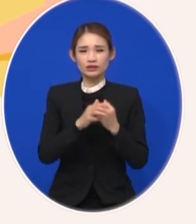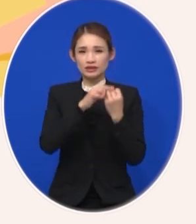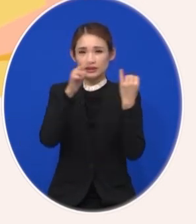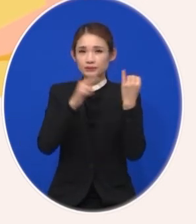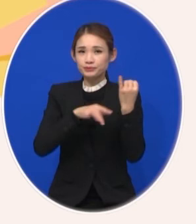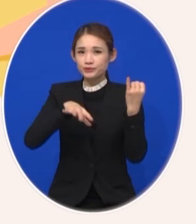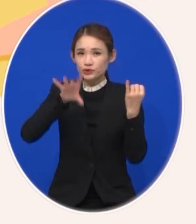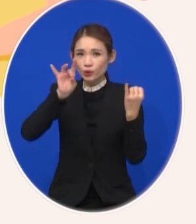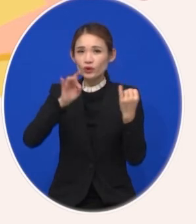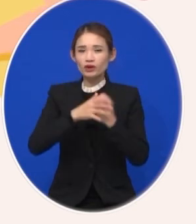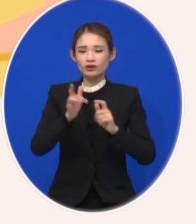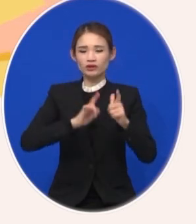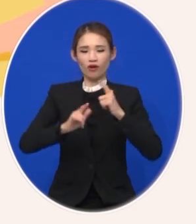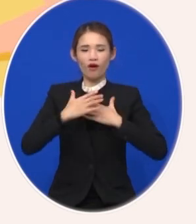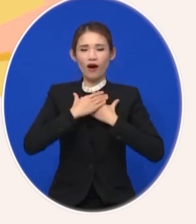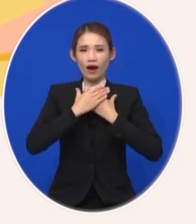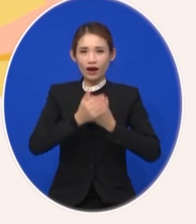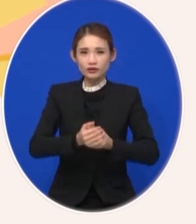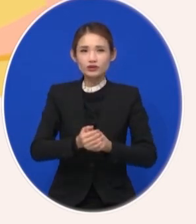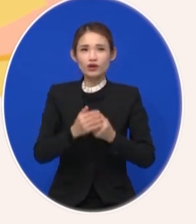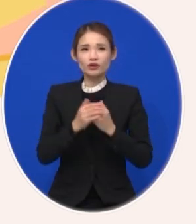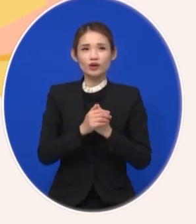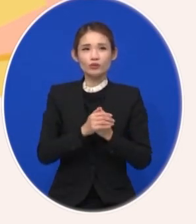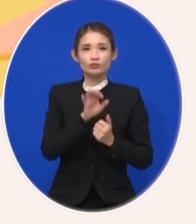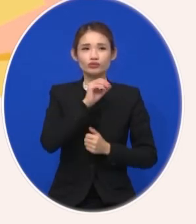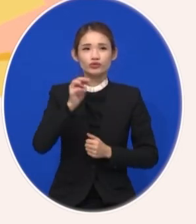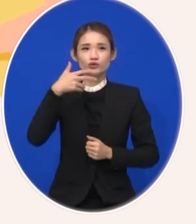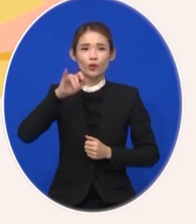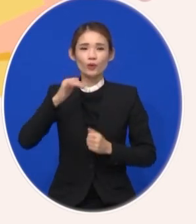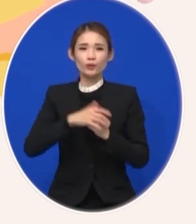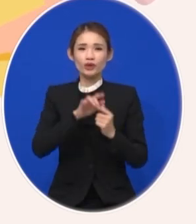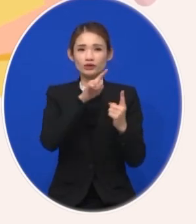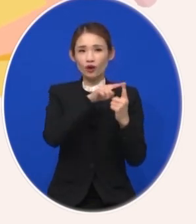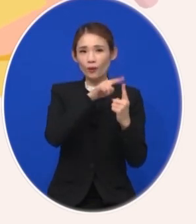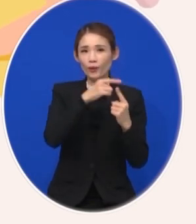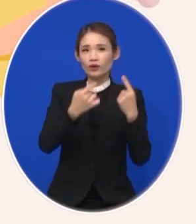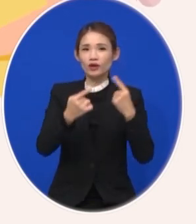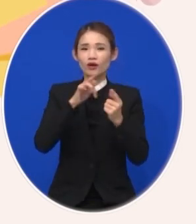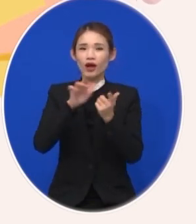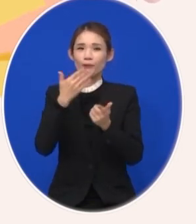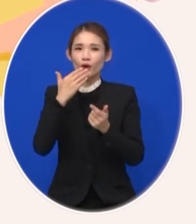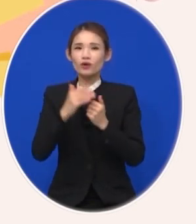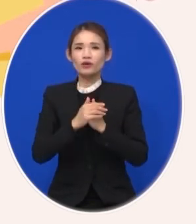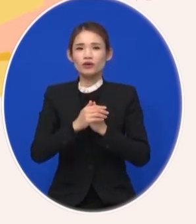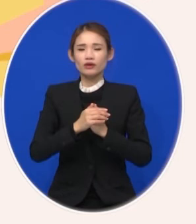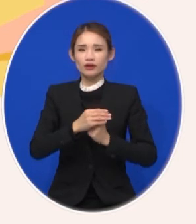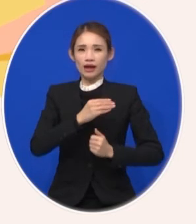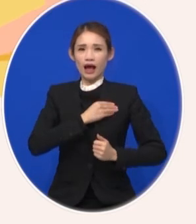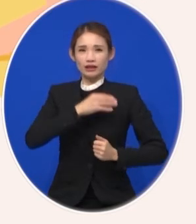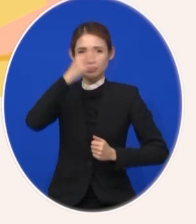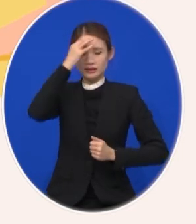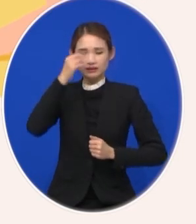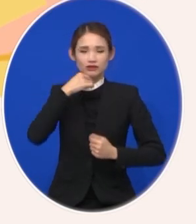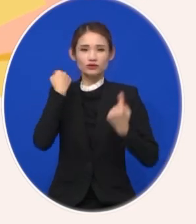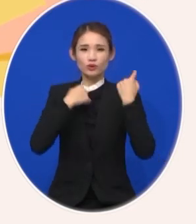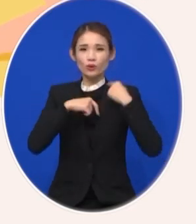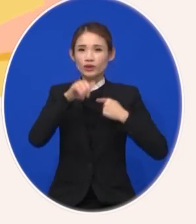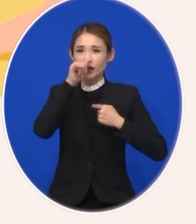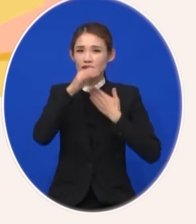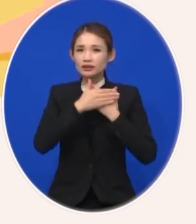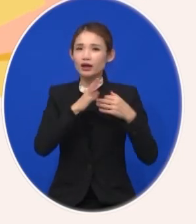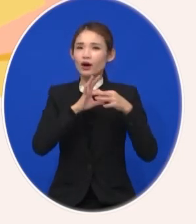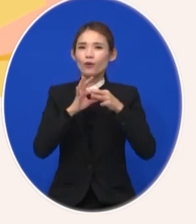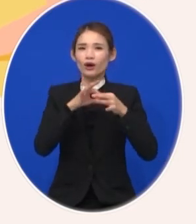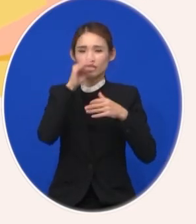임신 초기에 보다 안전한 프로필 티오우라실을 권장하지만 이 약물은 간 기능 손상과 관련될 수 있어서